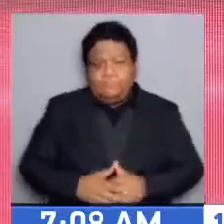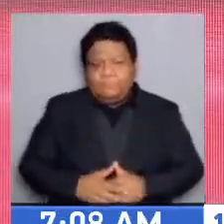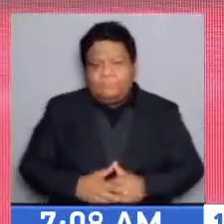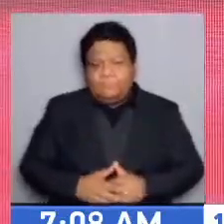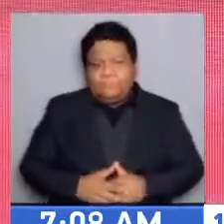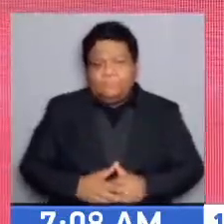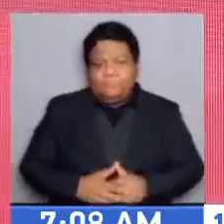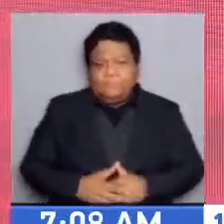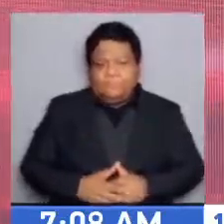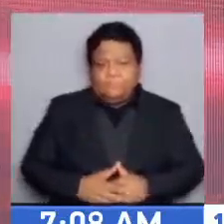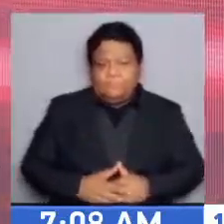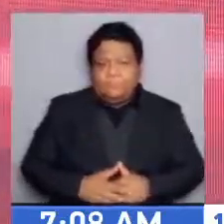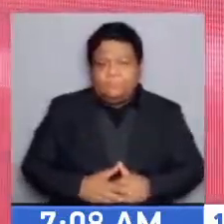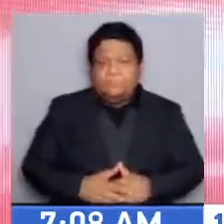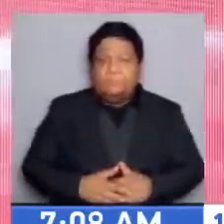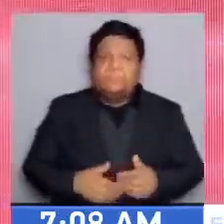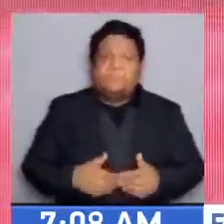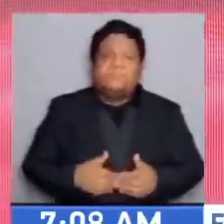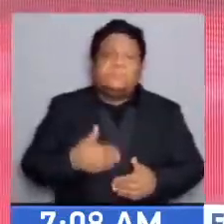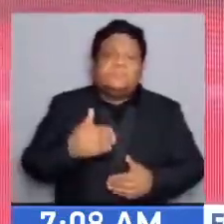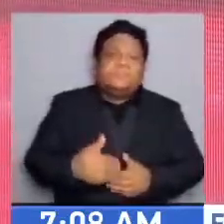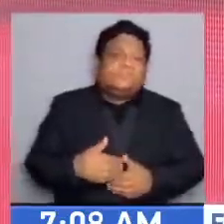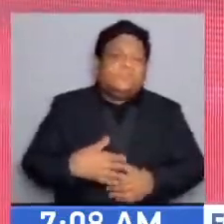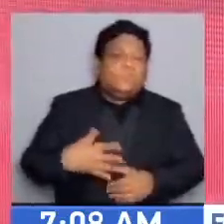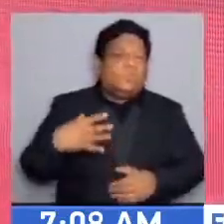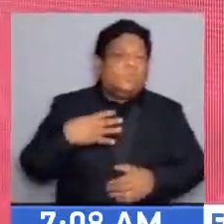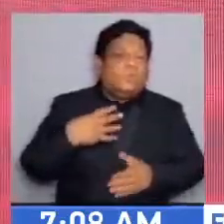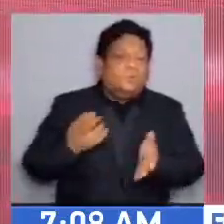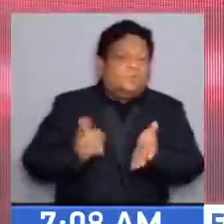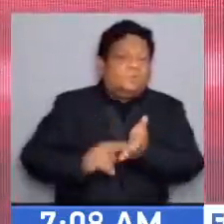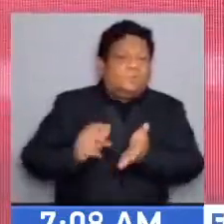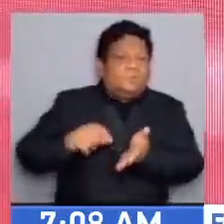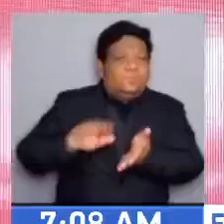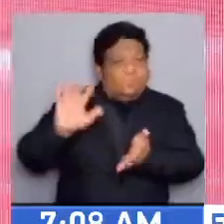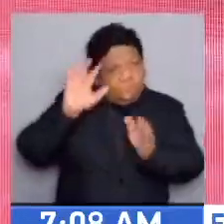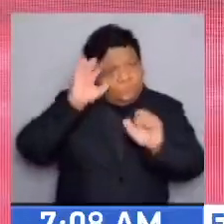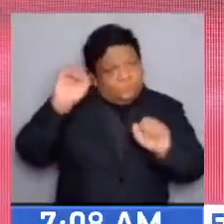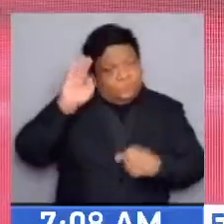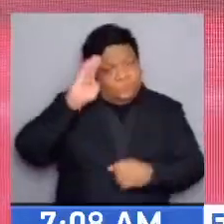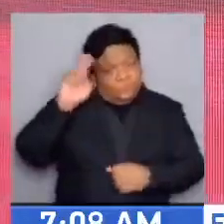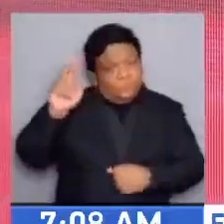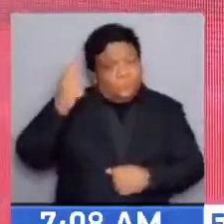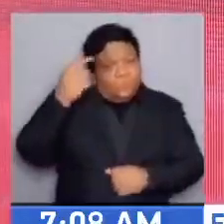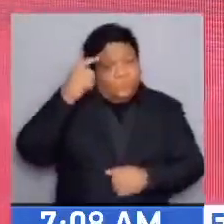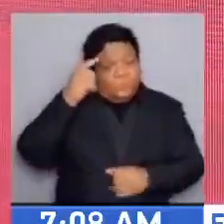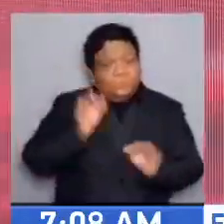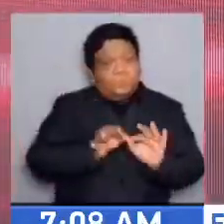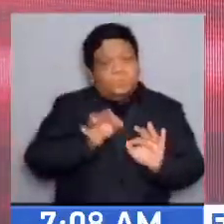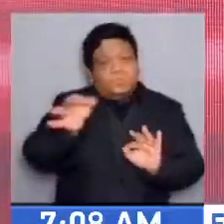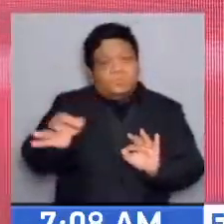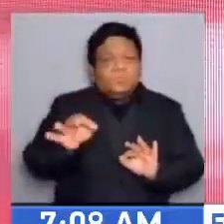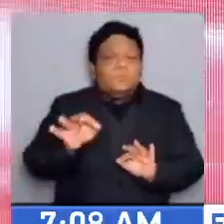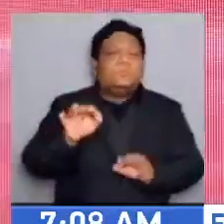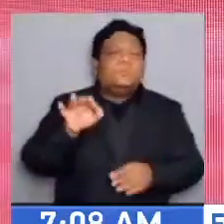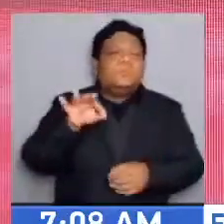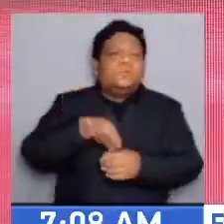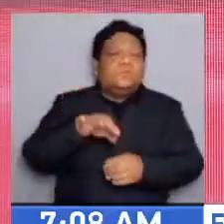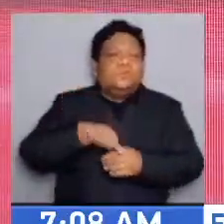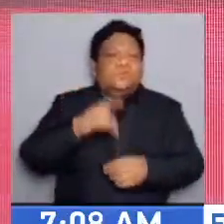Pirma na lamang po ni Pangulong Bongbong Marcos sa kailangan para tuluyang maipagpaliban ang barangay at sangguniang kabataan election sa